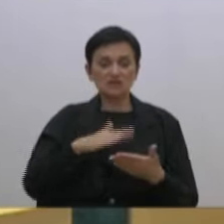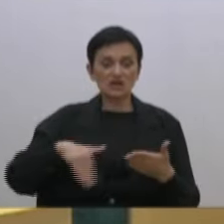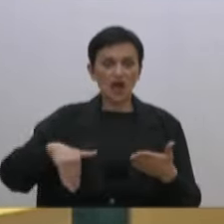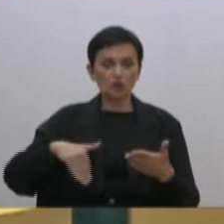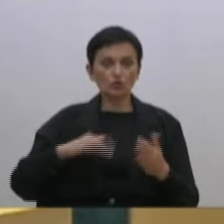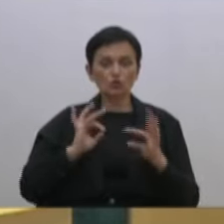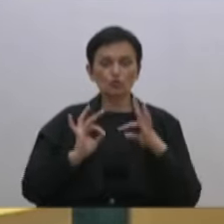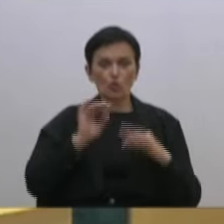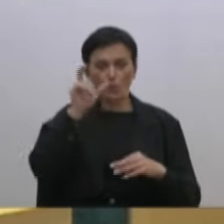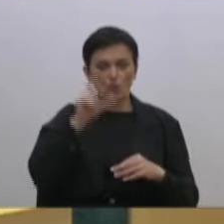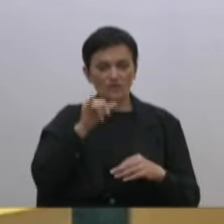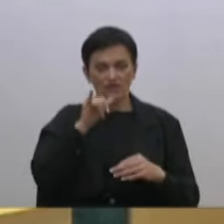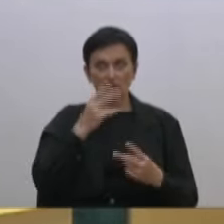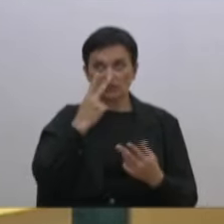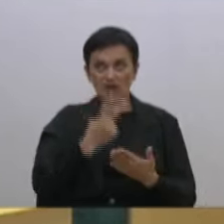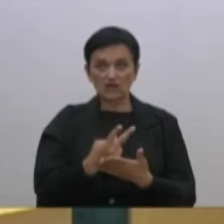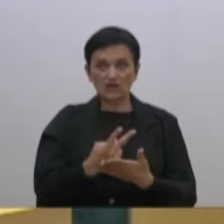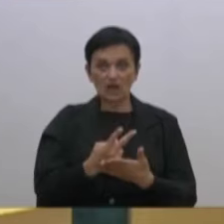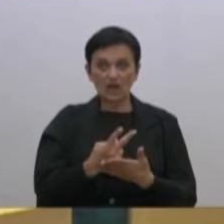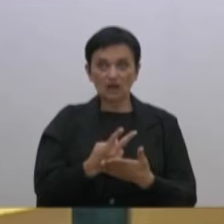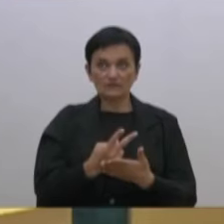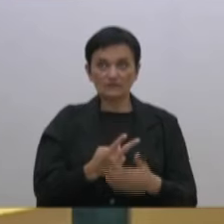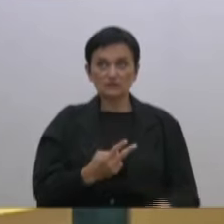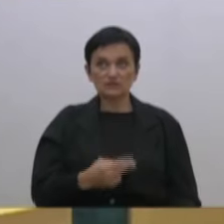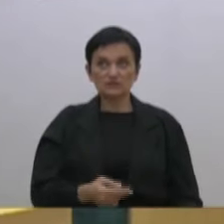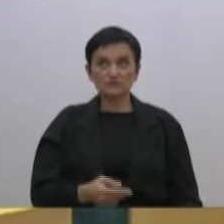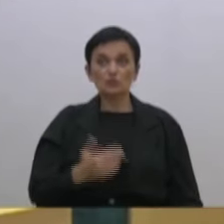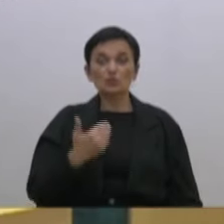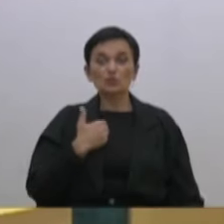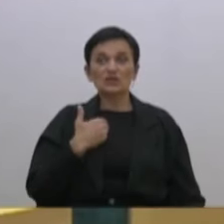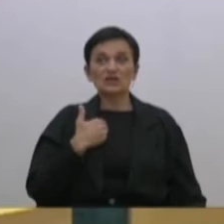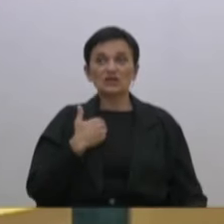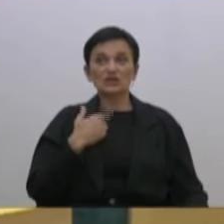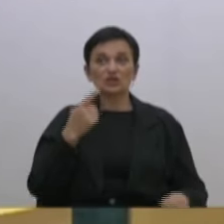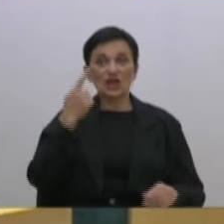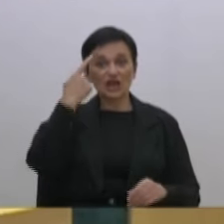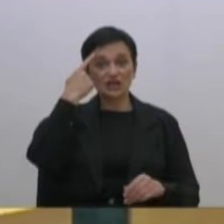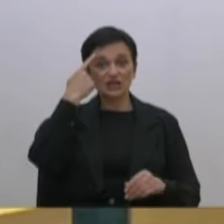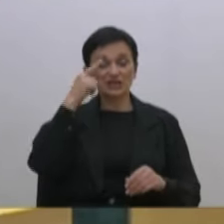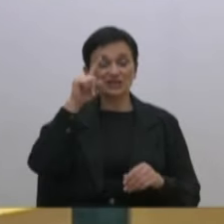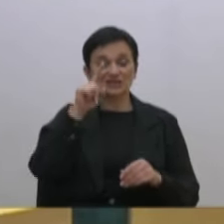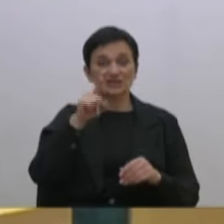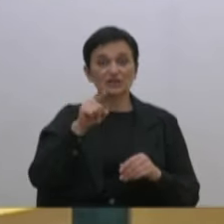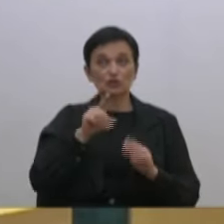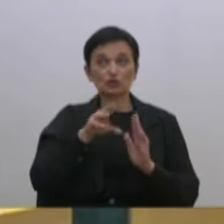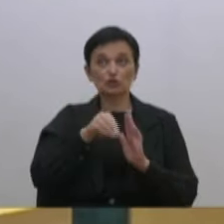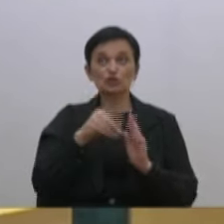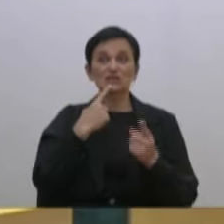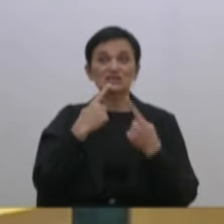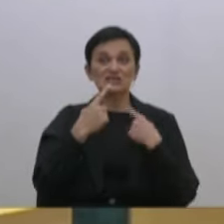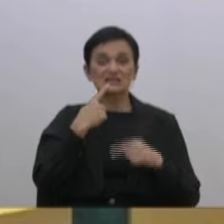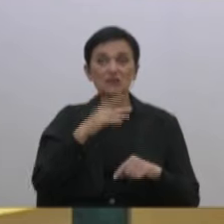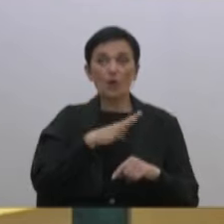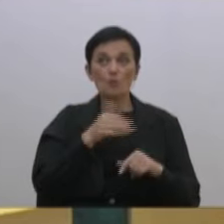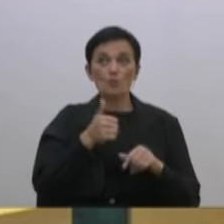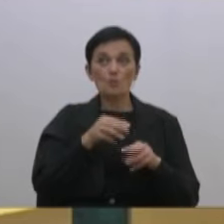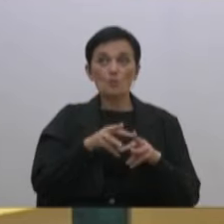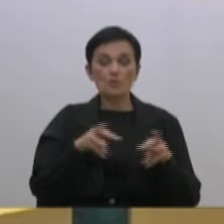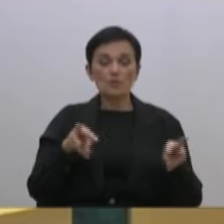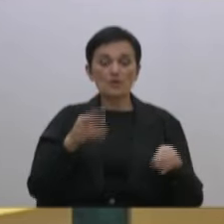ადამიანი ვერ დაინახავს. ასევე მინდა შევუერთდე იმ ინიციატივას, რომელზეც ჩვენ საუბარი გქონდა